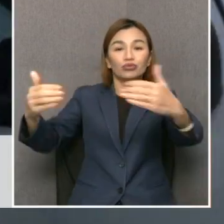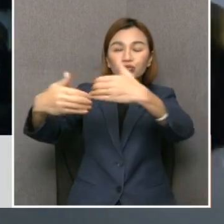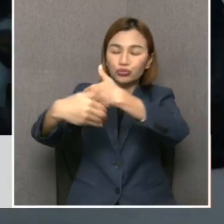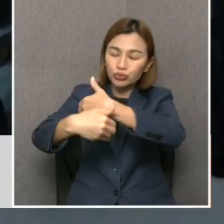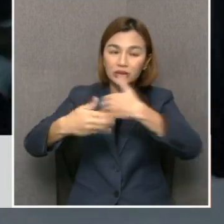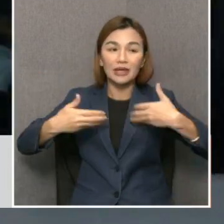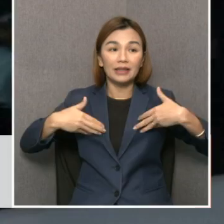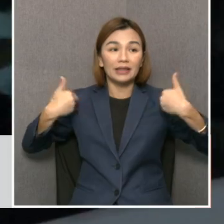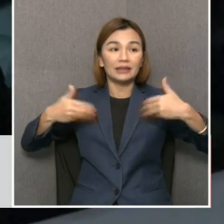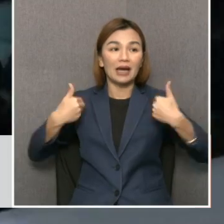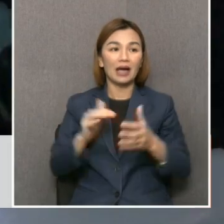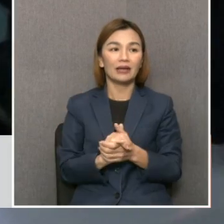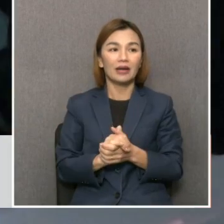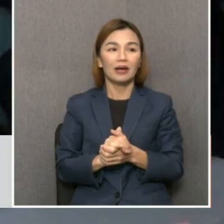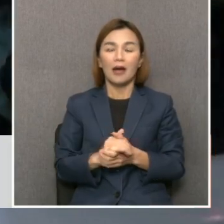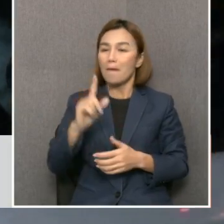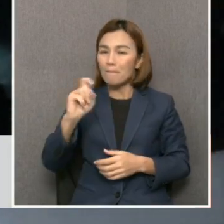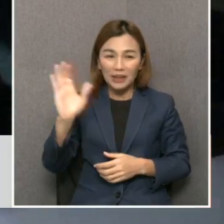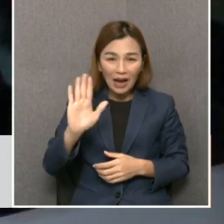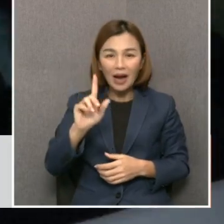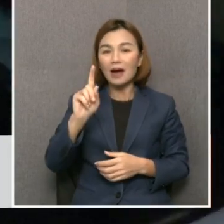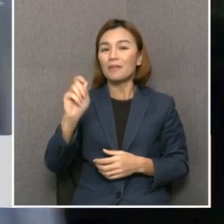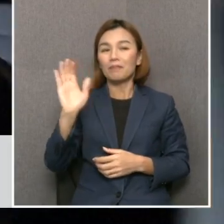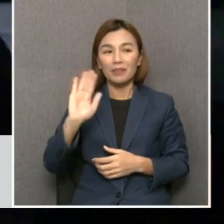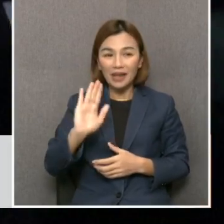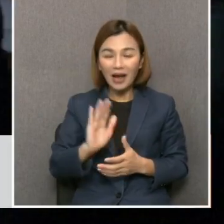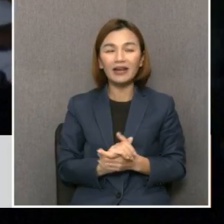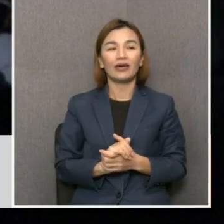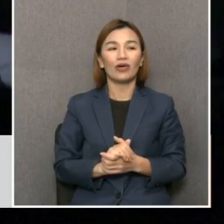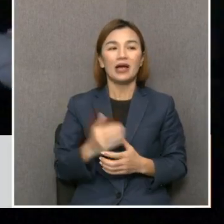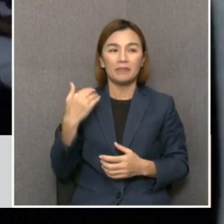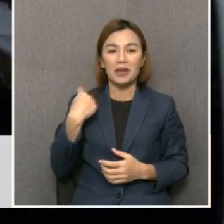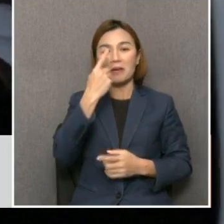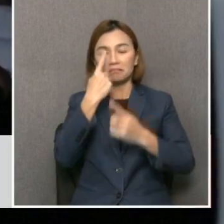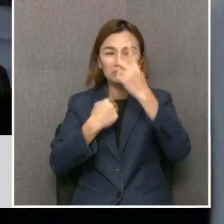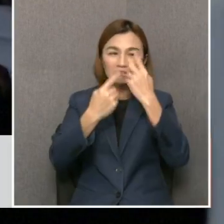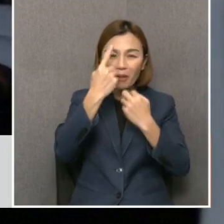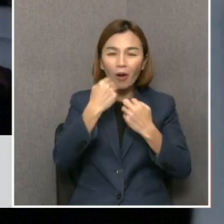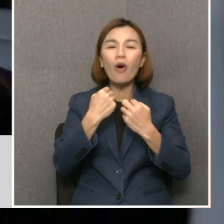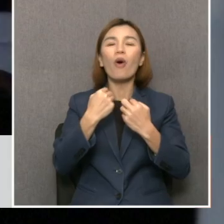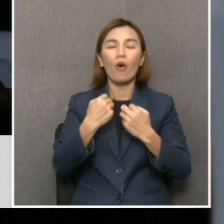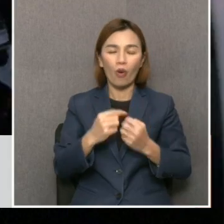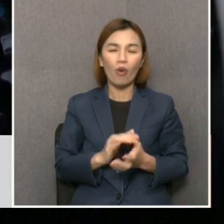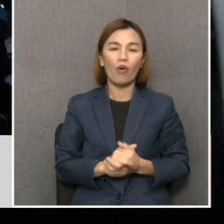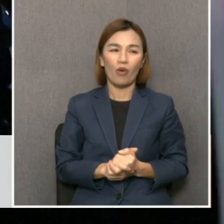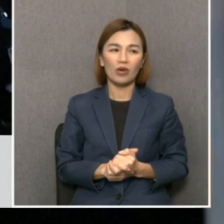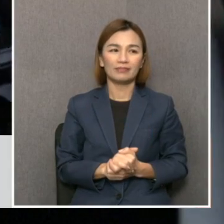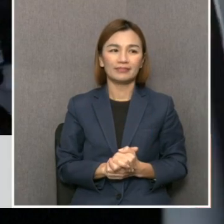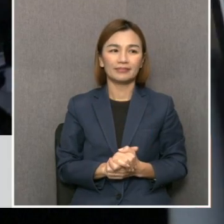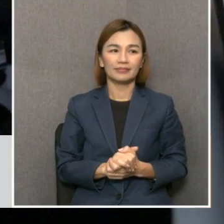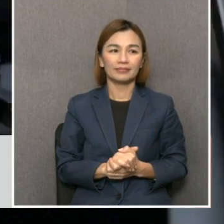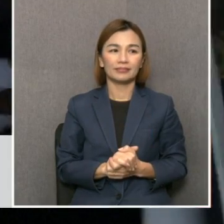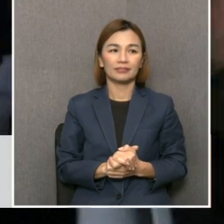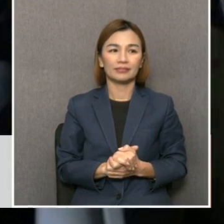แล้วพูดว่าเรารอดแล้วเรารอดแล้วบางคนถึงกับปาดน้ำตาเลยค่ะ นะเป็นเหตุการณ์ที่อยู่ที่แบ